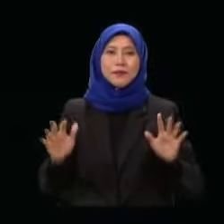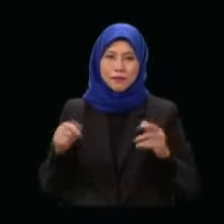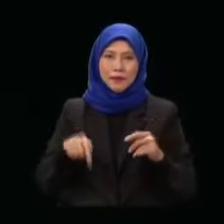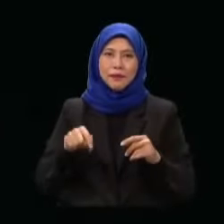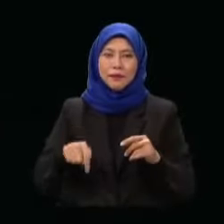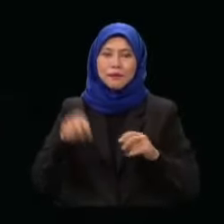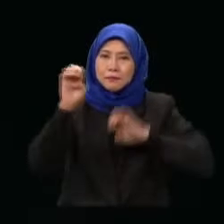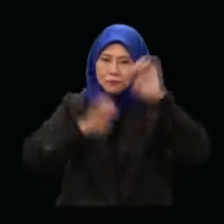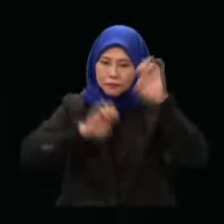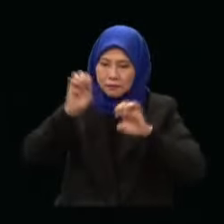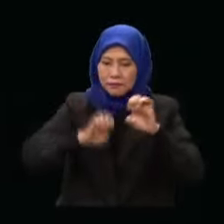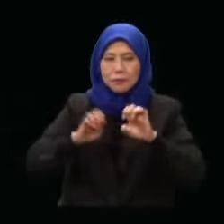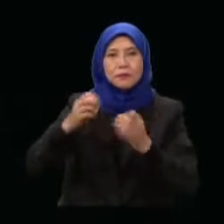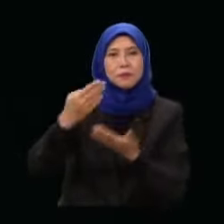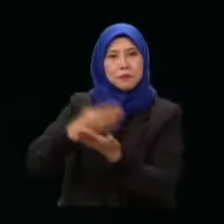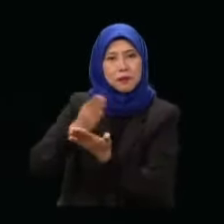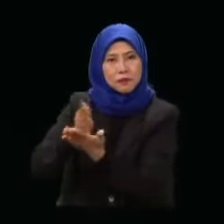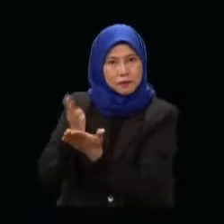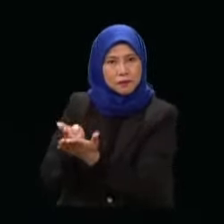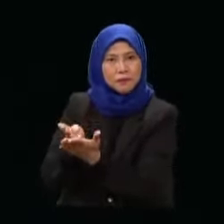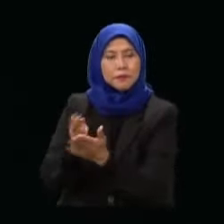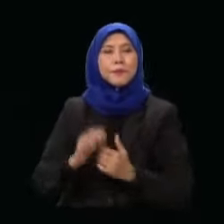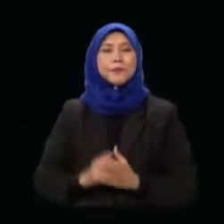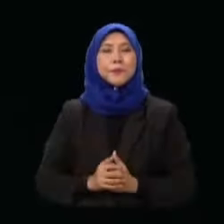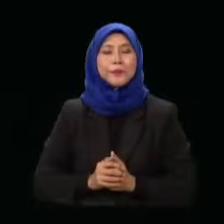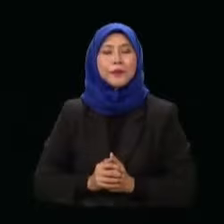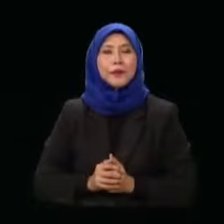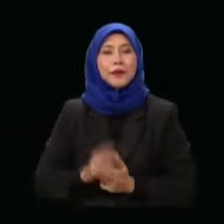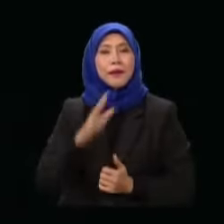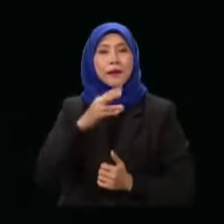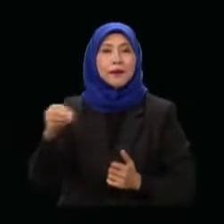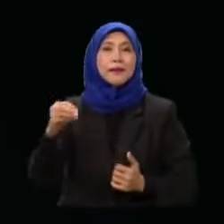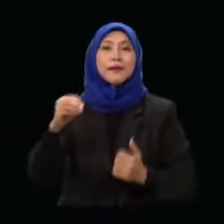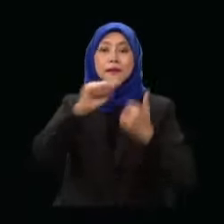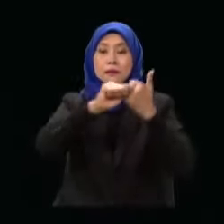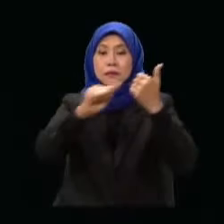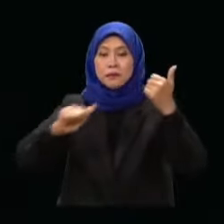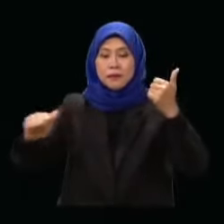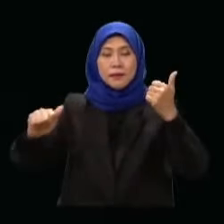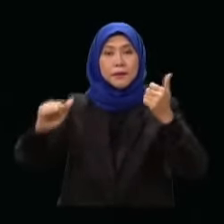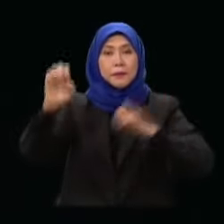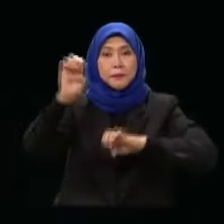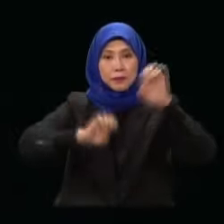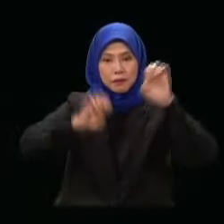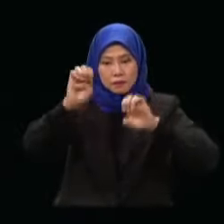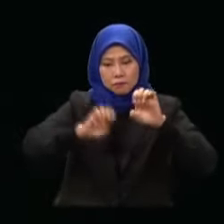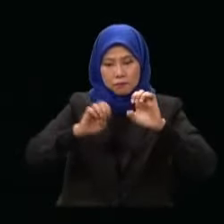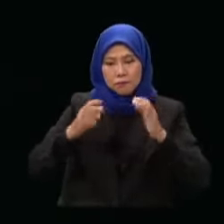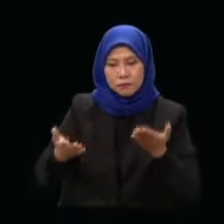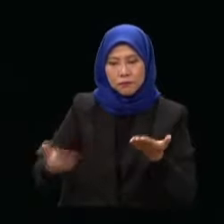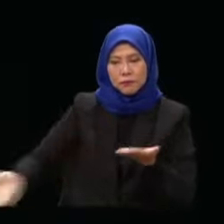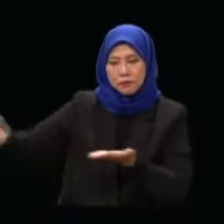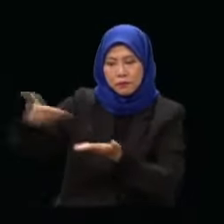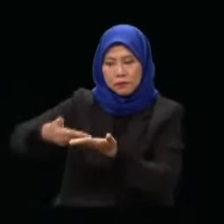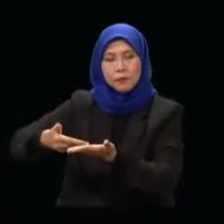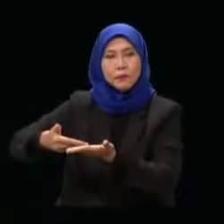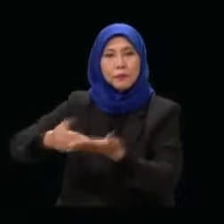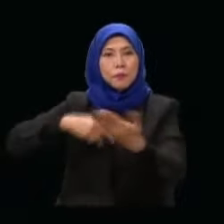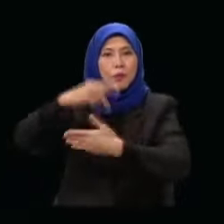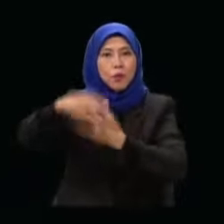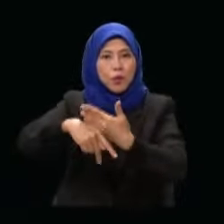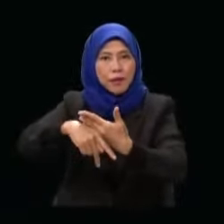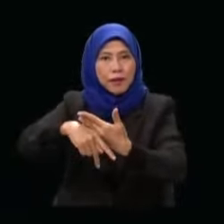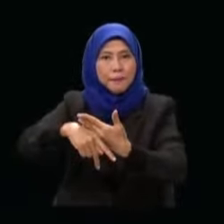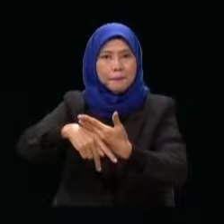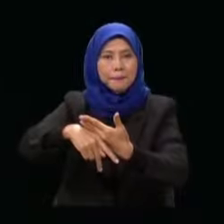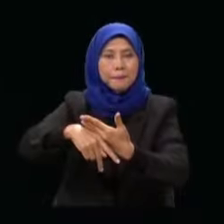kelihatan Cluster ingin dan jawatankuasa penilai akan membuat pertimbangan hormon Anda IPDN Joey untuk program